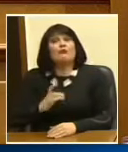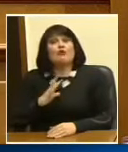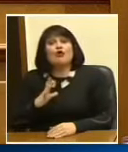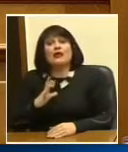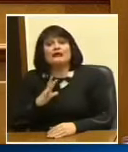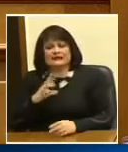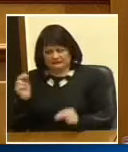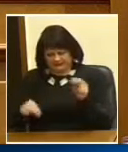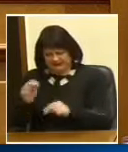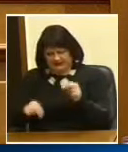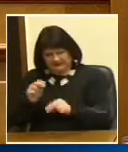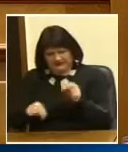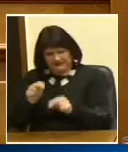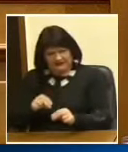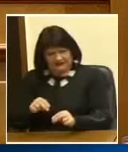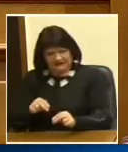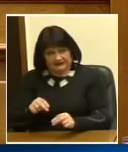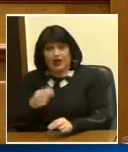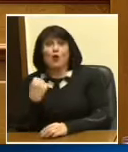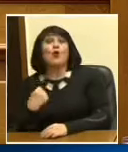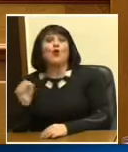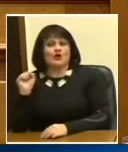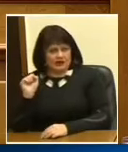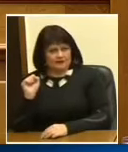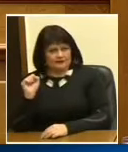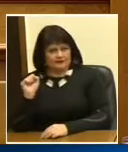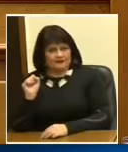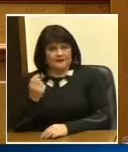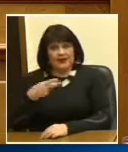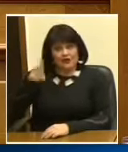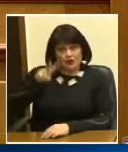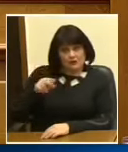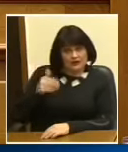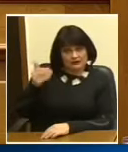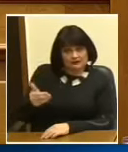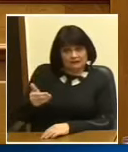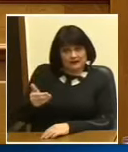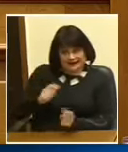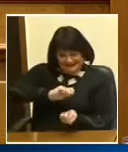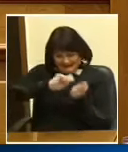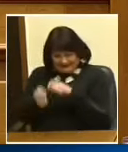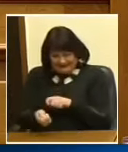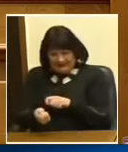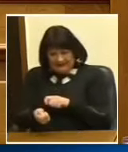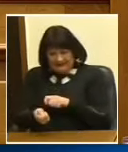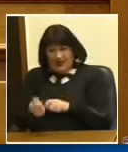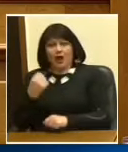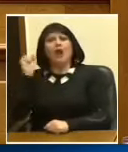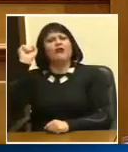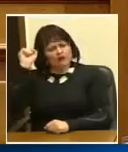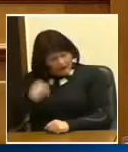να ψηφίσουν όχι στο δημοψήφισμα και 2 μέρες μετά το μετατρέψατε σε ένα μεγαλοπρεπές